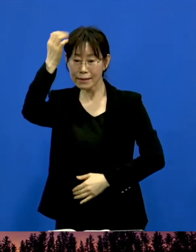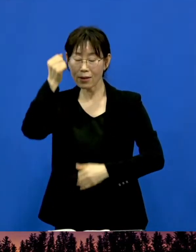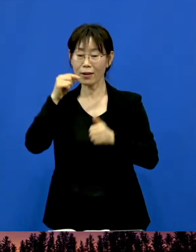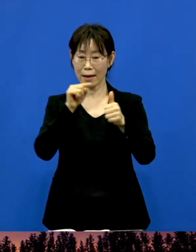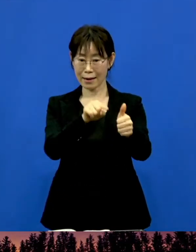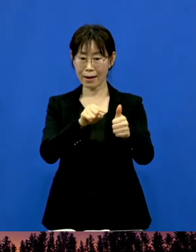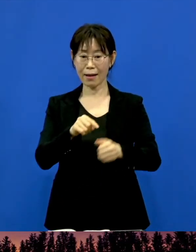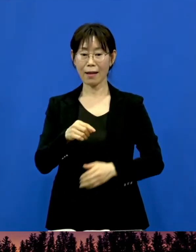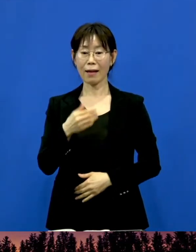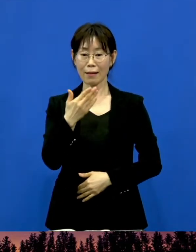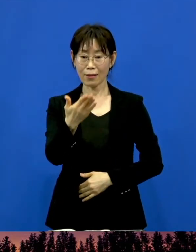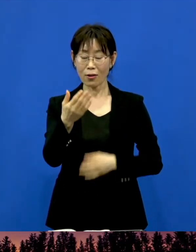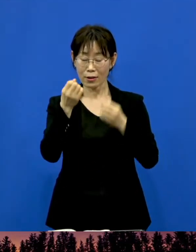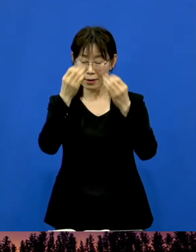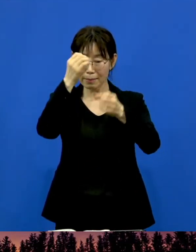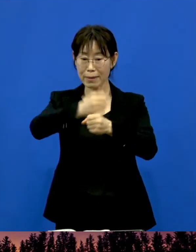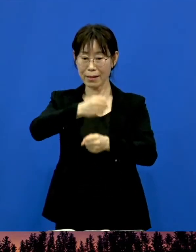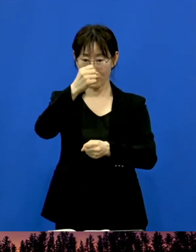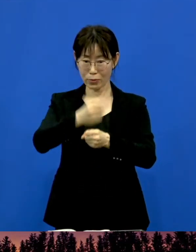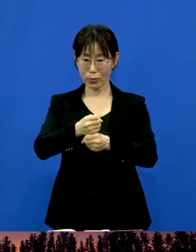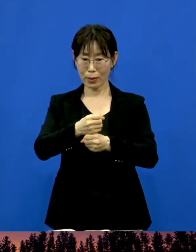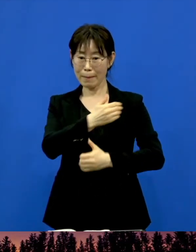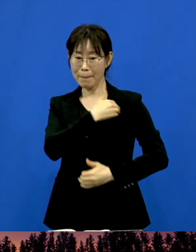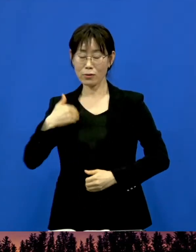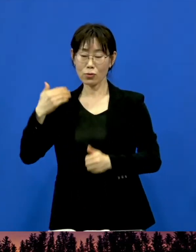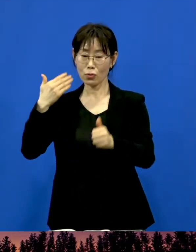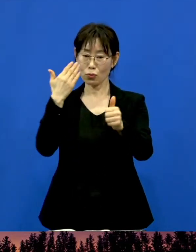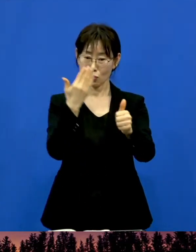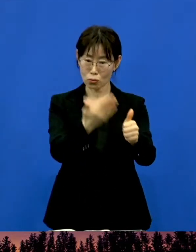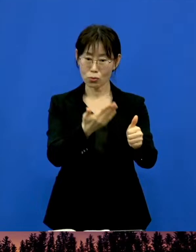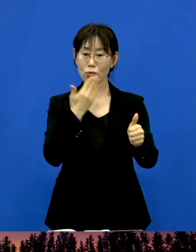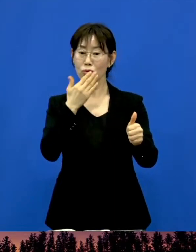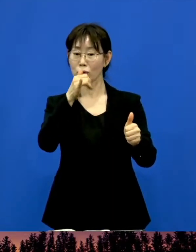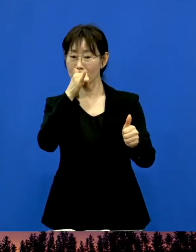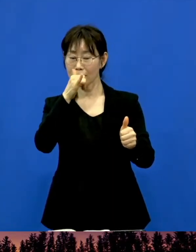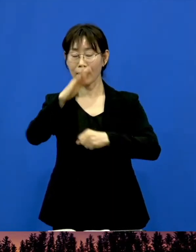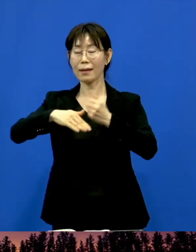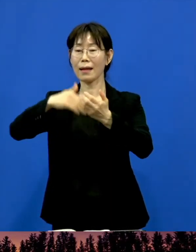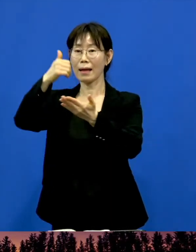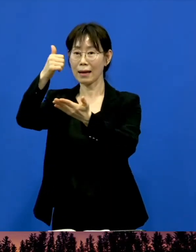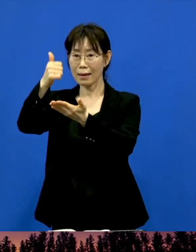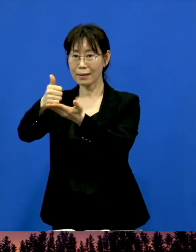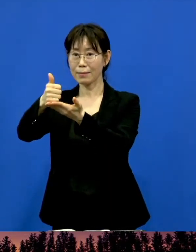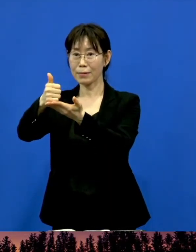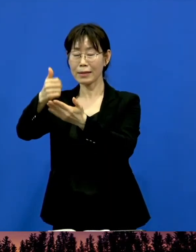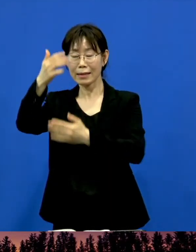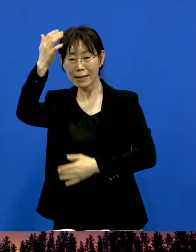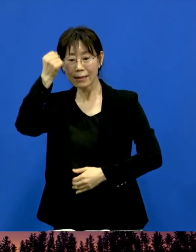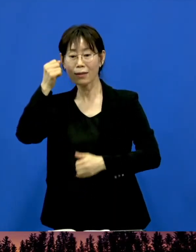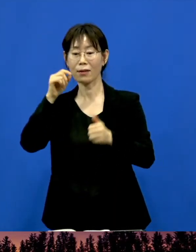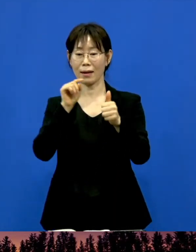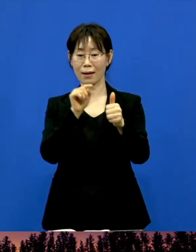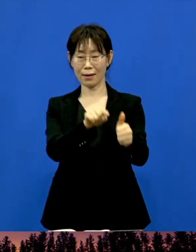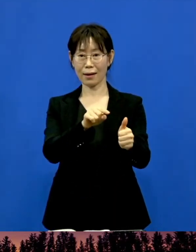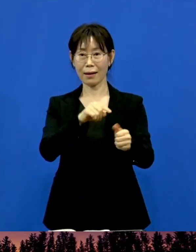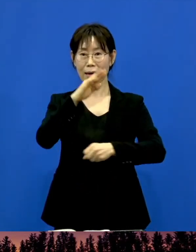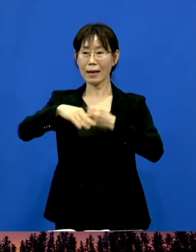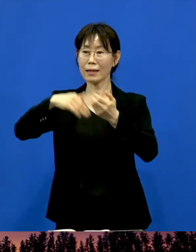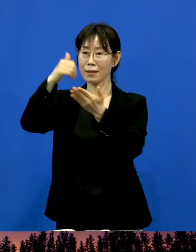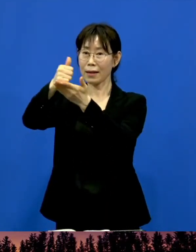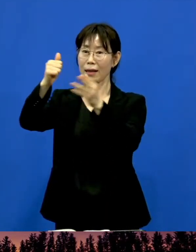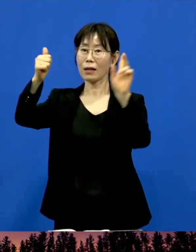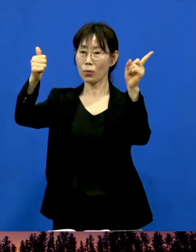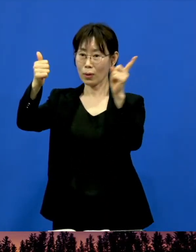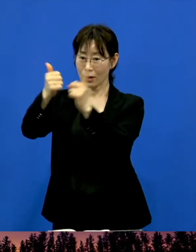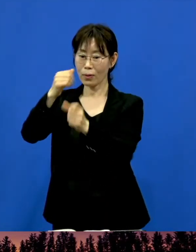너를 디자인한, 너를 정말 만족시킬 수 있는 분은 하나님밖에 없다는 거예요. 그분에게로 돌아가라.